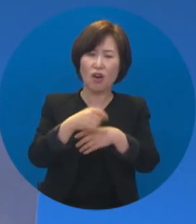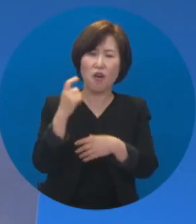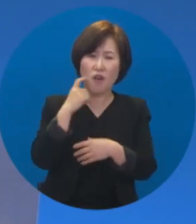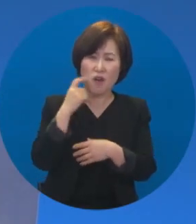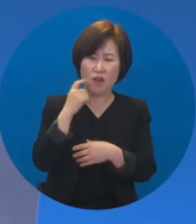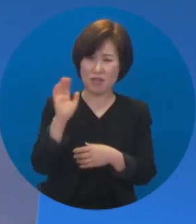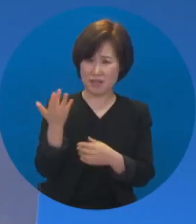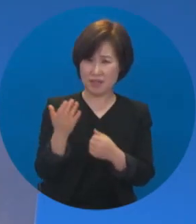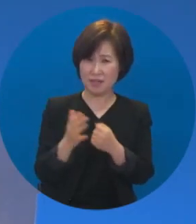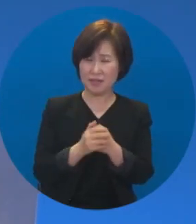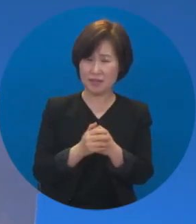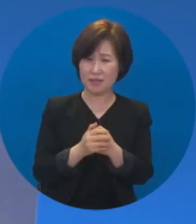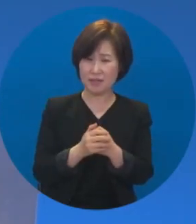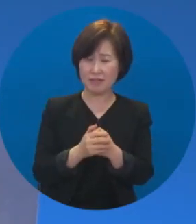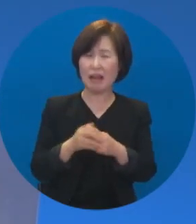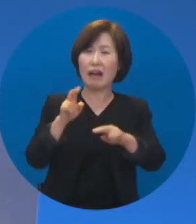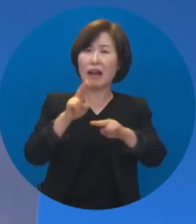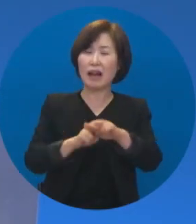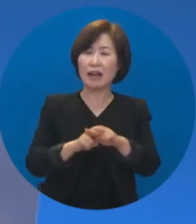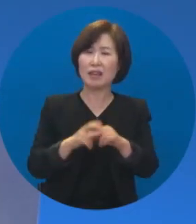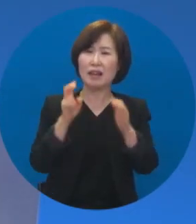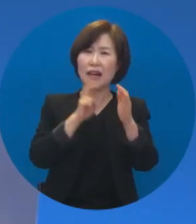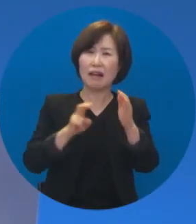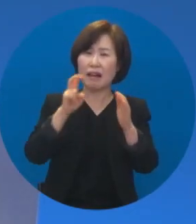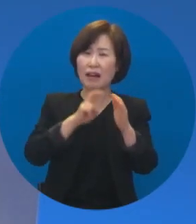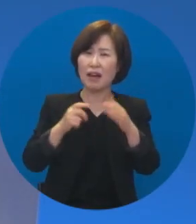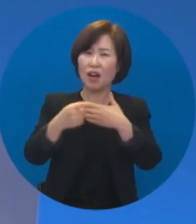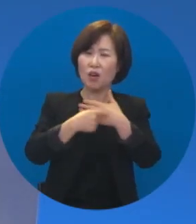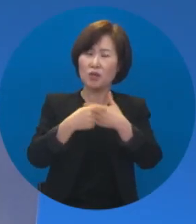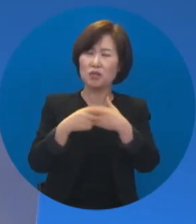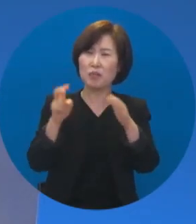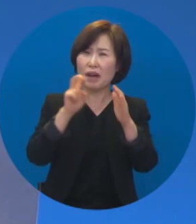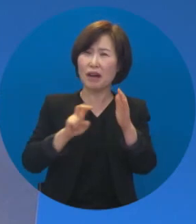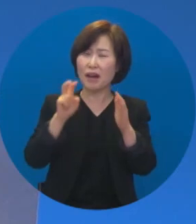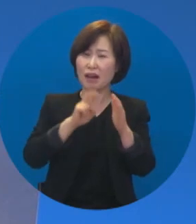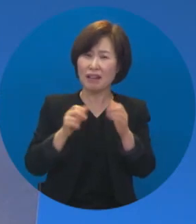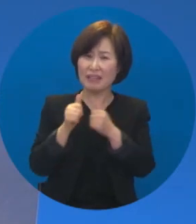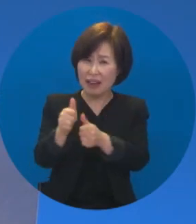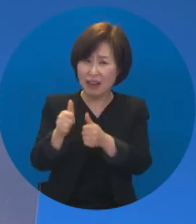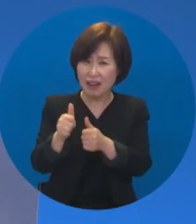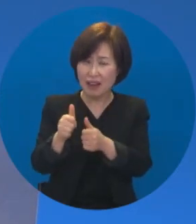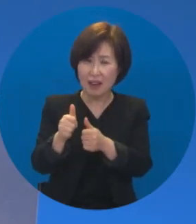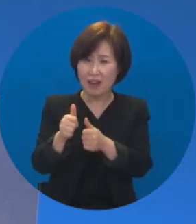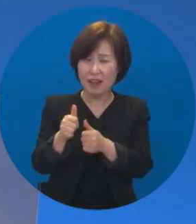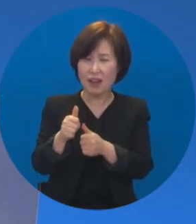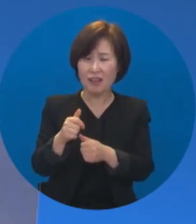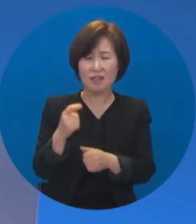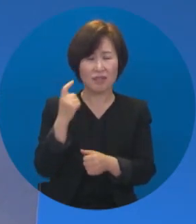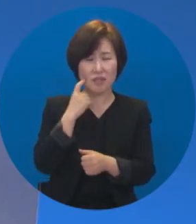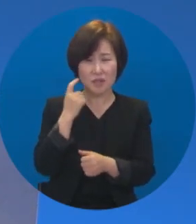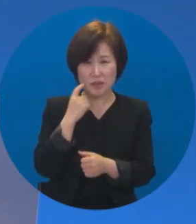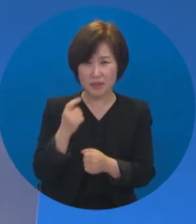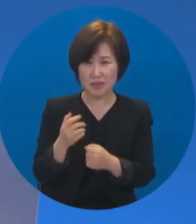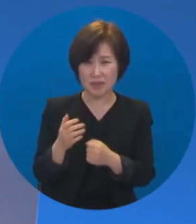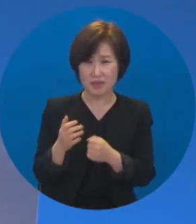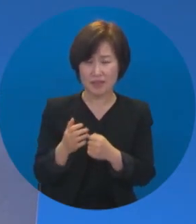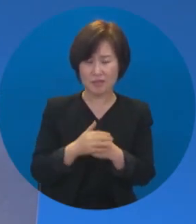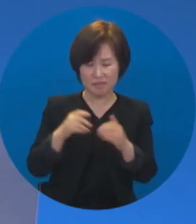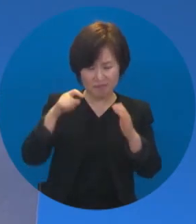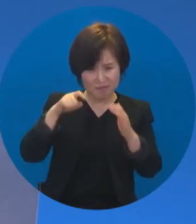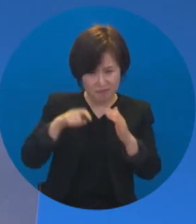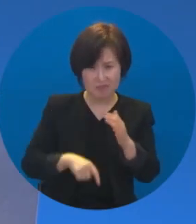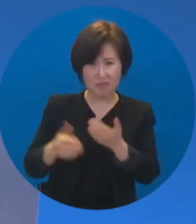앉아있는다고 입을 열어 노래를 따라 부른다고 그것이 예배가 아닙니다. 그런 고백들을 남편이 해주면서 했던 기도의 제목이 제가